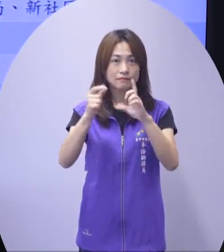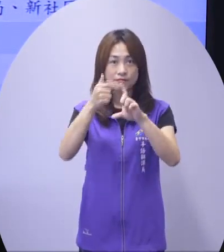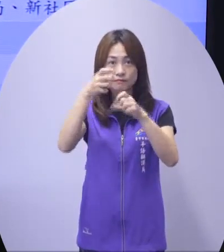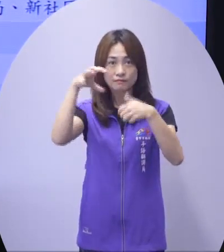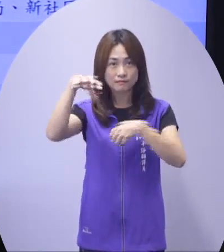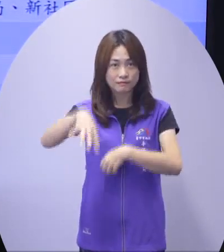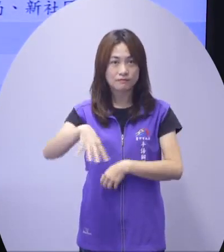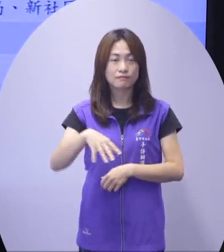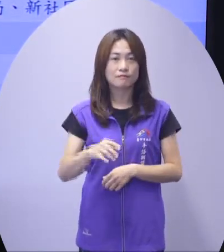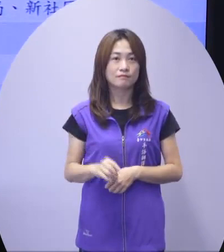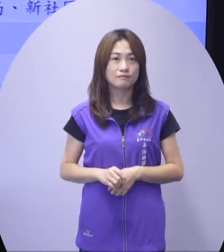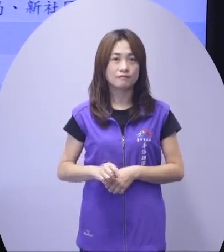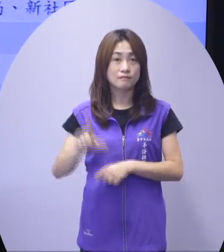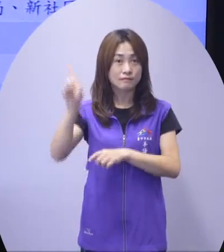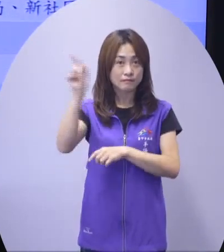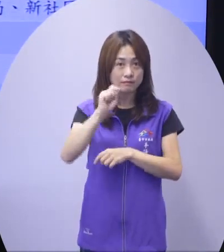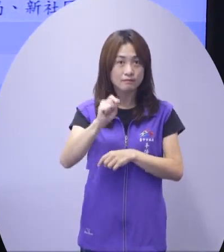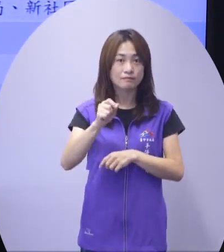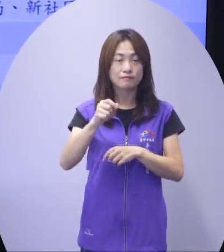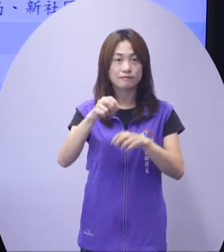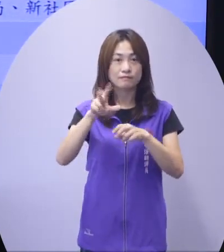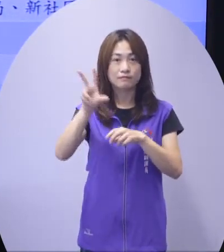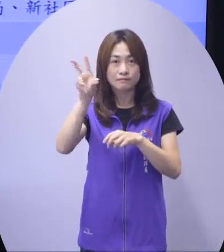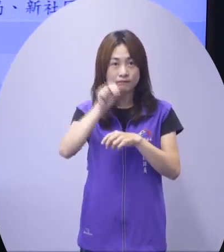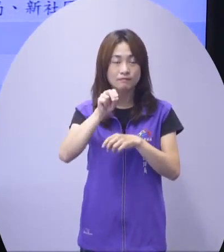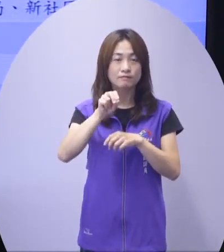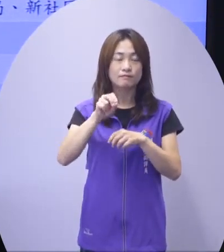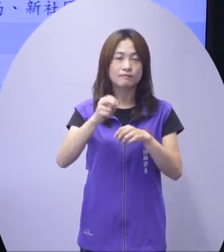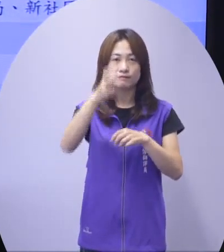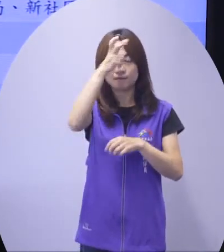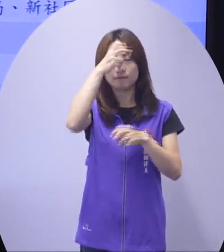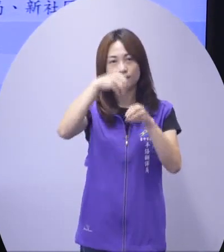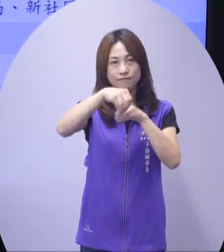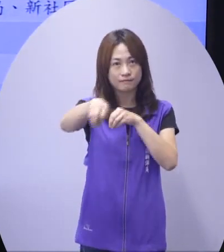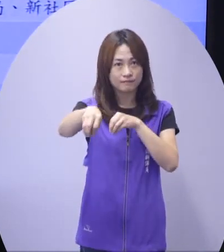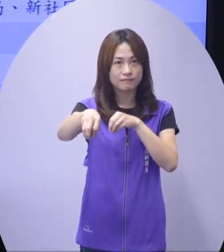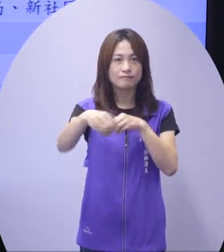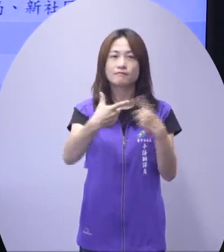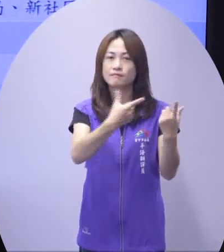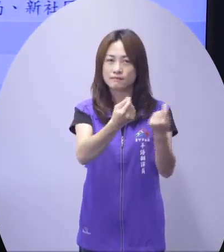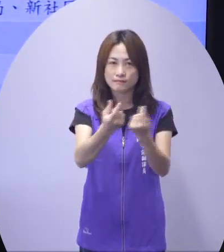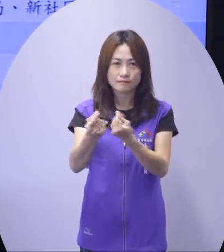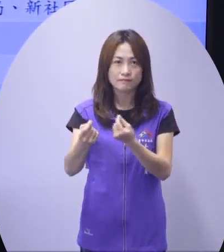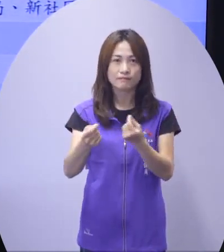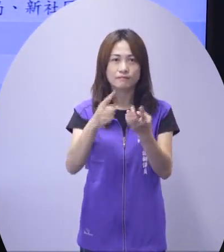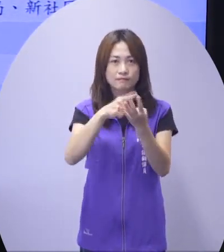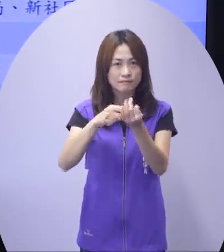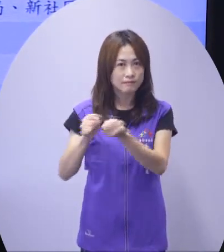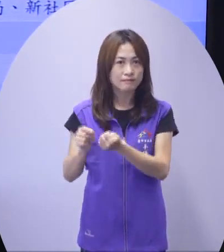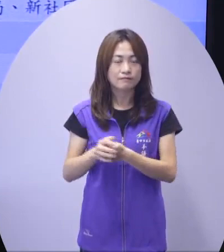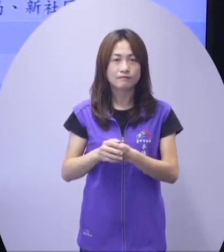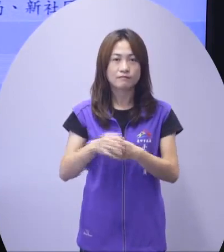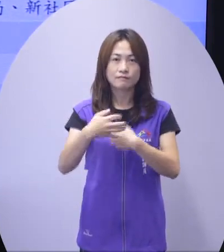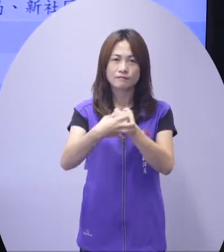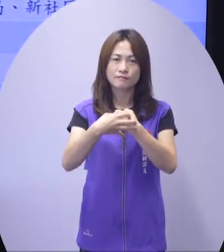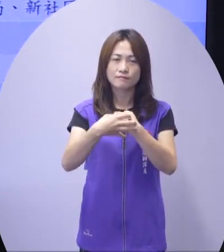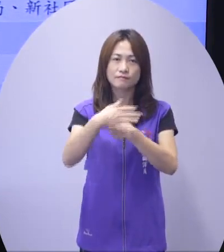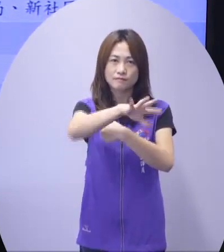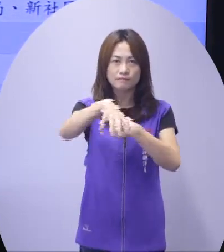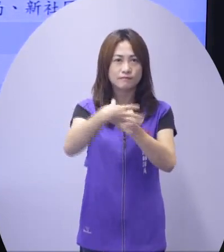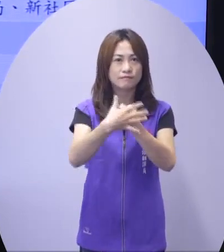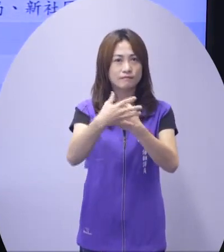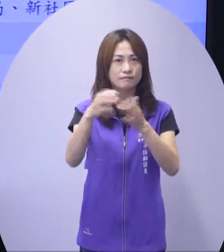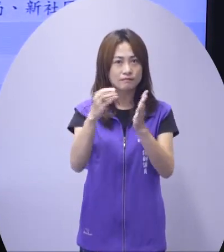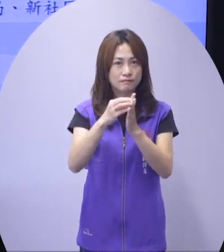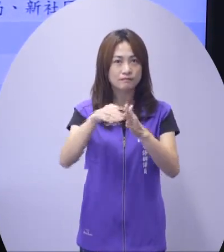还有东市分局、警察分局，都有还有社会局，环保局，